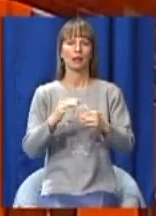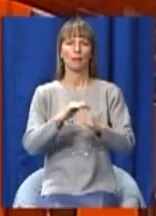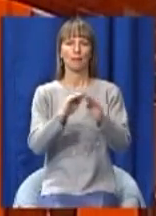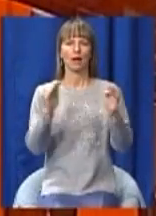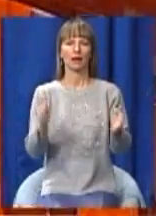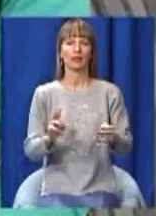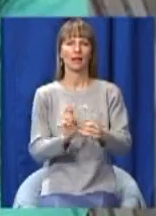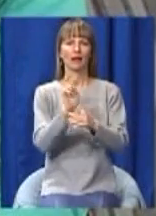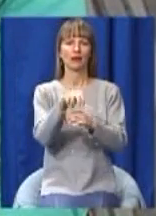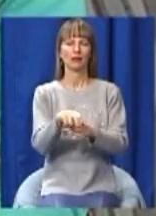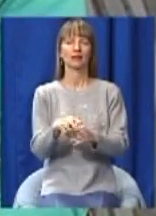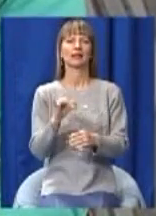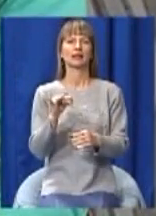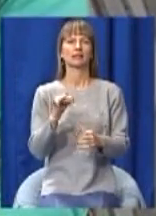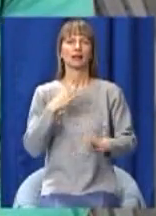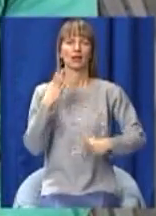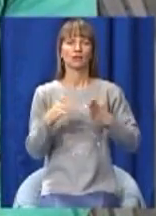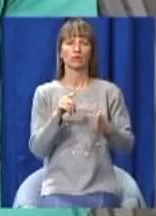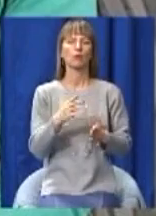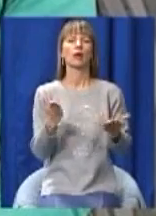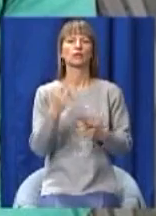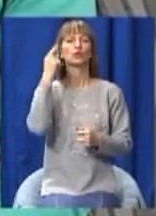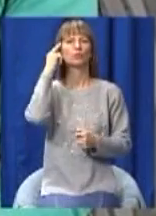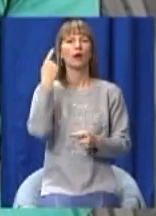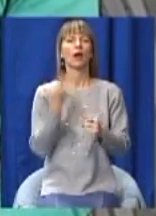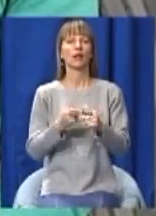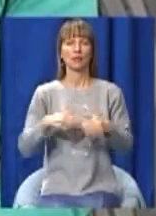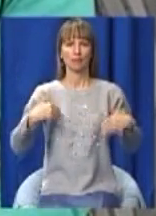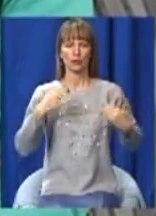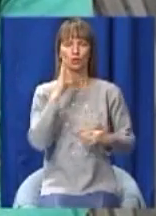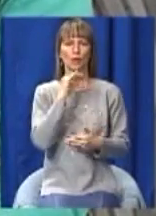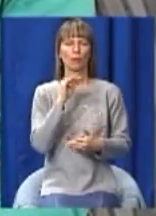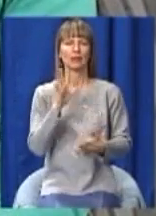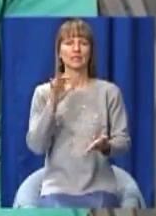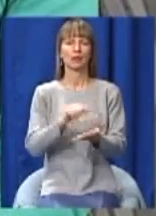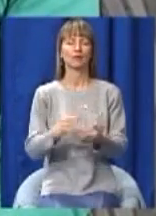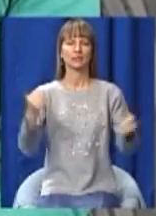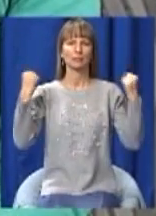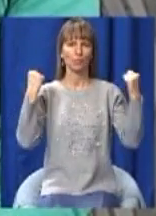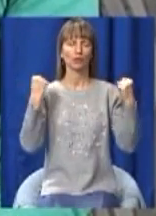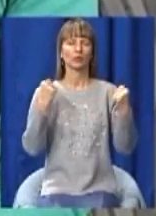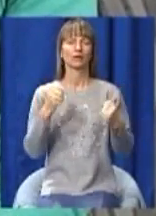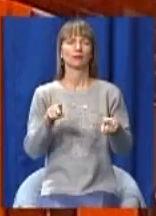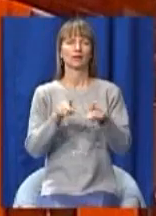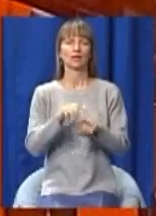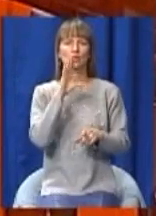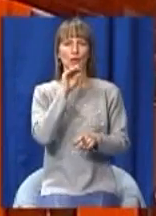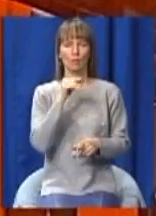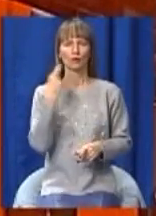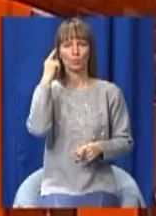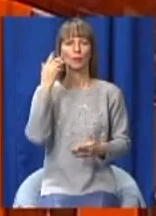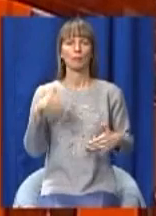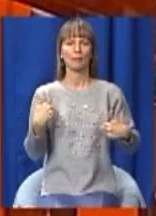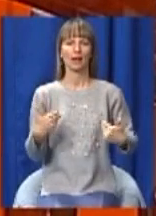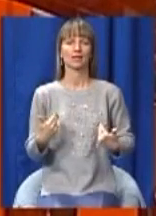мы взывали занимаюсь об ступино вот так как ты думаешь ценза далеко 16 команд заниматься спортом там таким собачьим спорно и